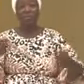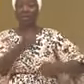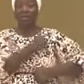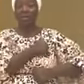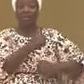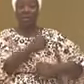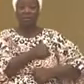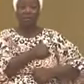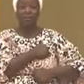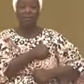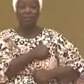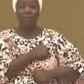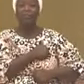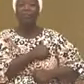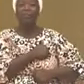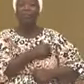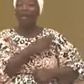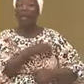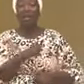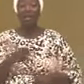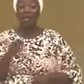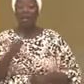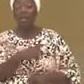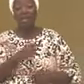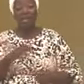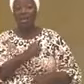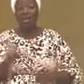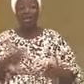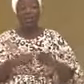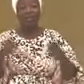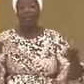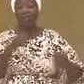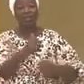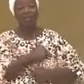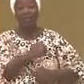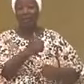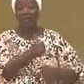nombreuses âmes est très nombreuse